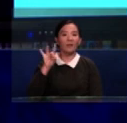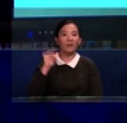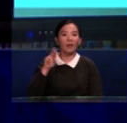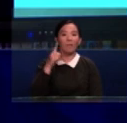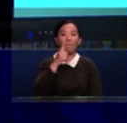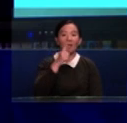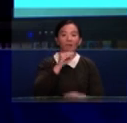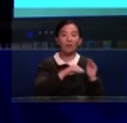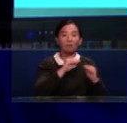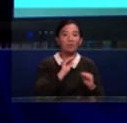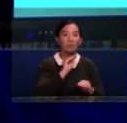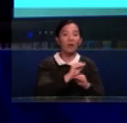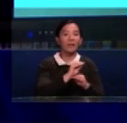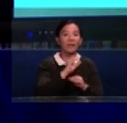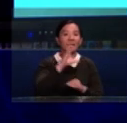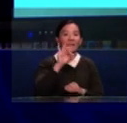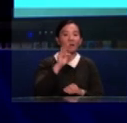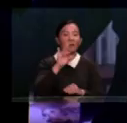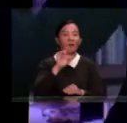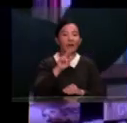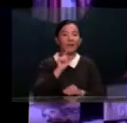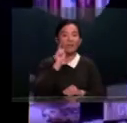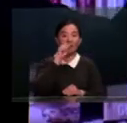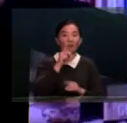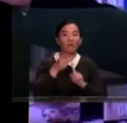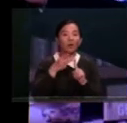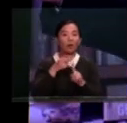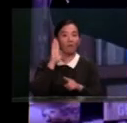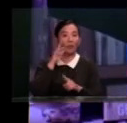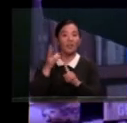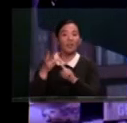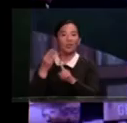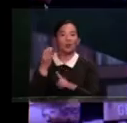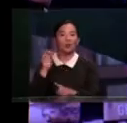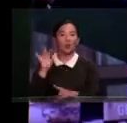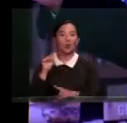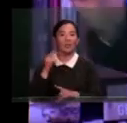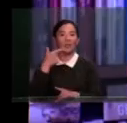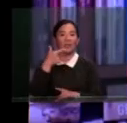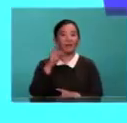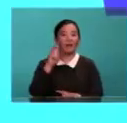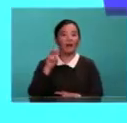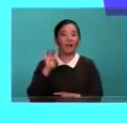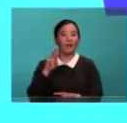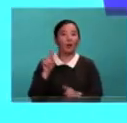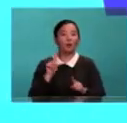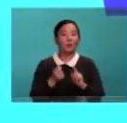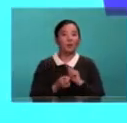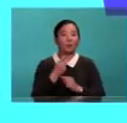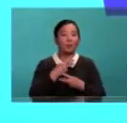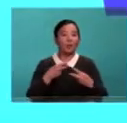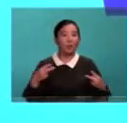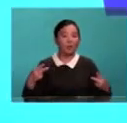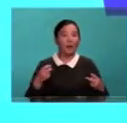с вами серную кислоту, во вторую – воду, в третью – щелочь, гидроксид калия. Что же произошло при этом?